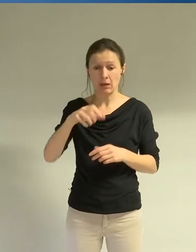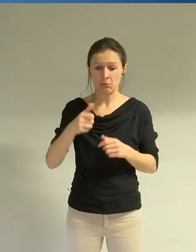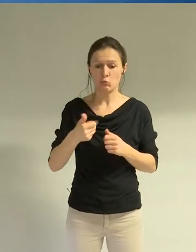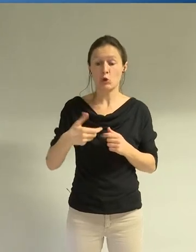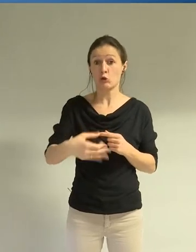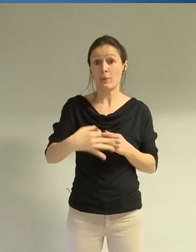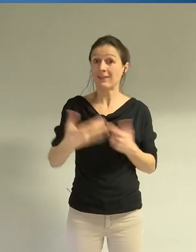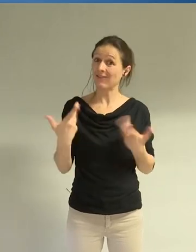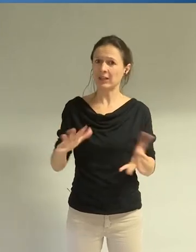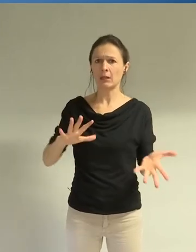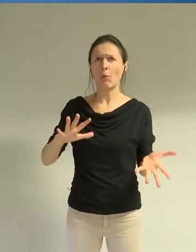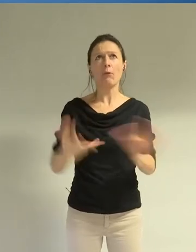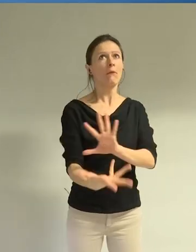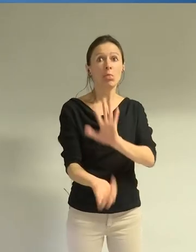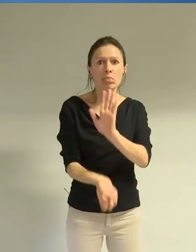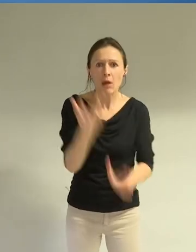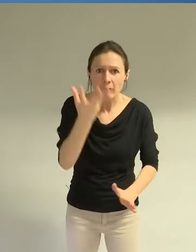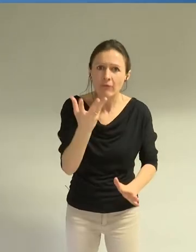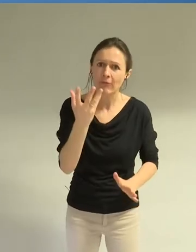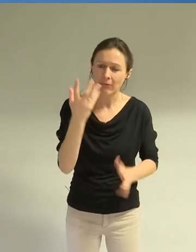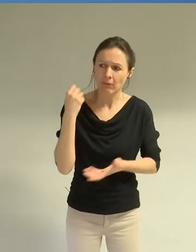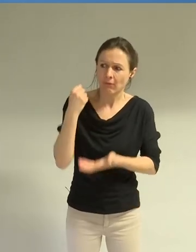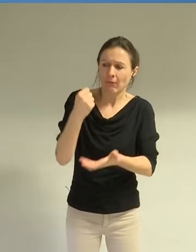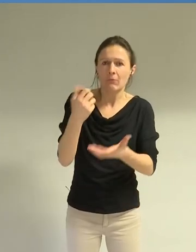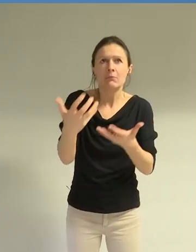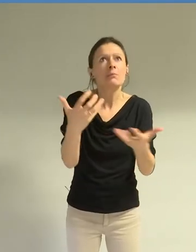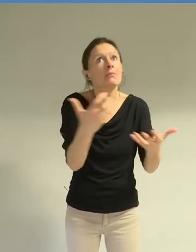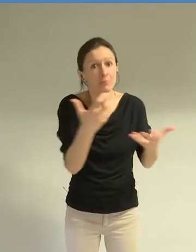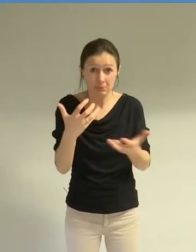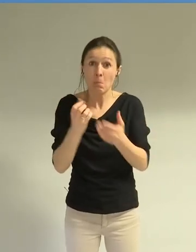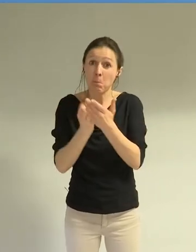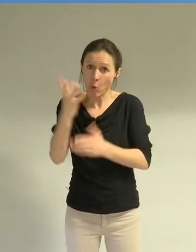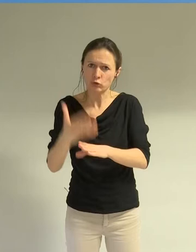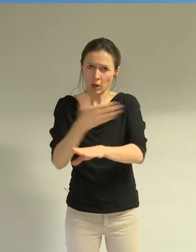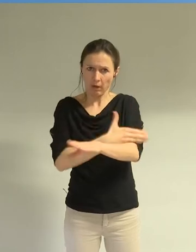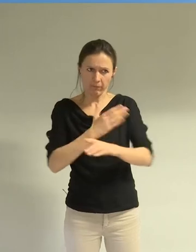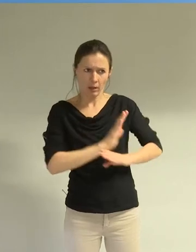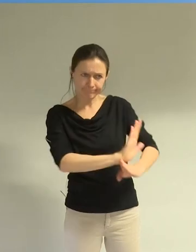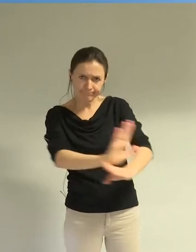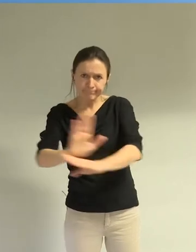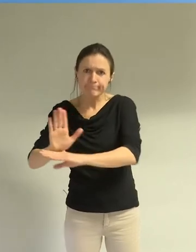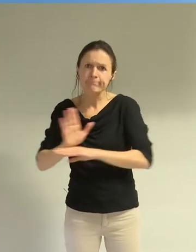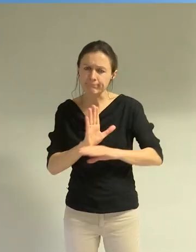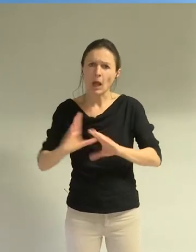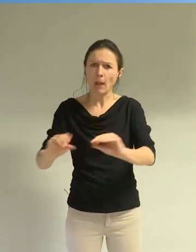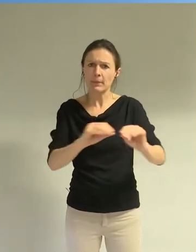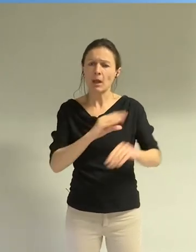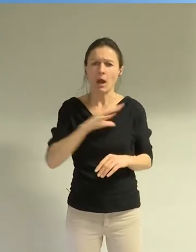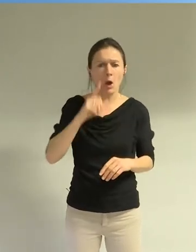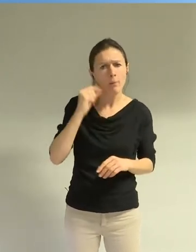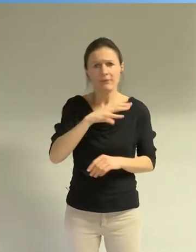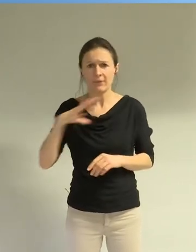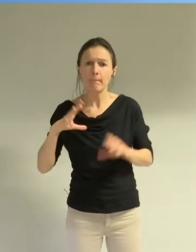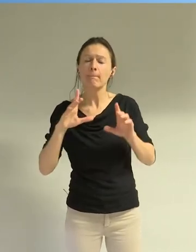cela a également été discuté et présenté aux habitants et aux habitants et commerçants des commerçants du quartier des travaux peuvent être longs